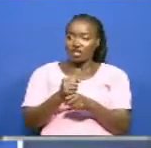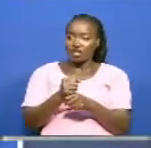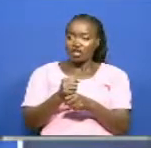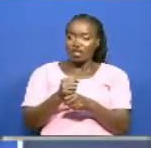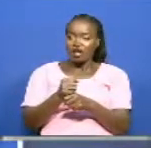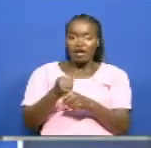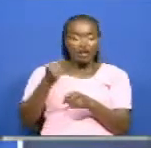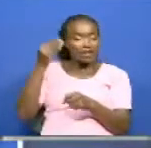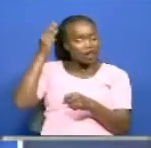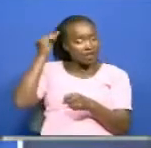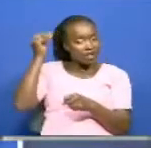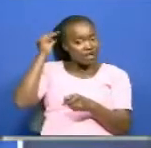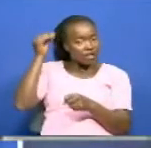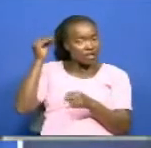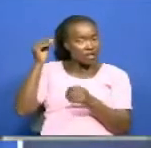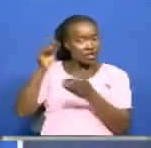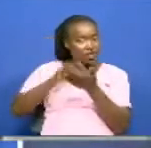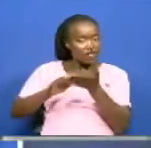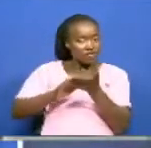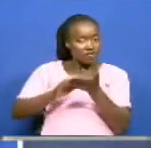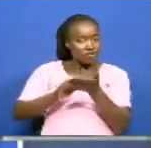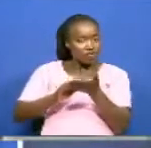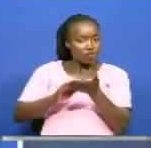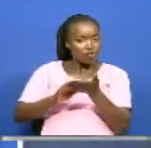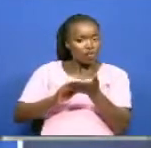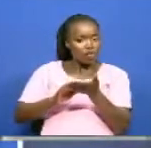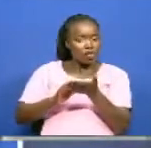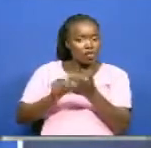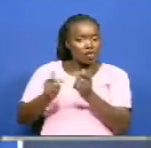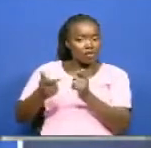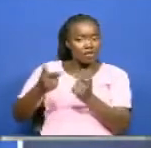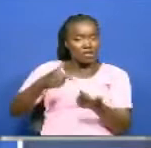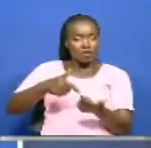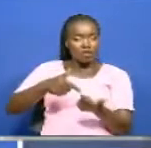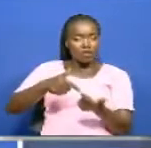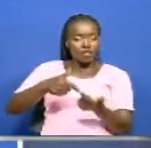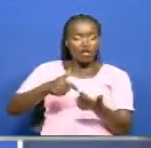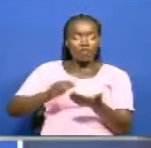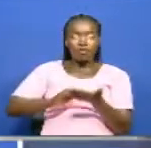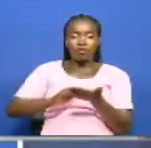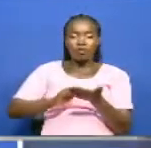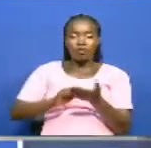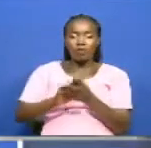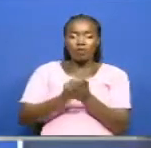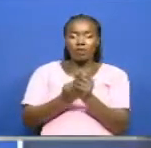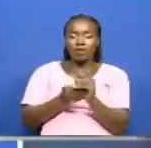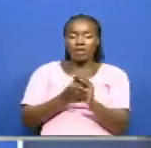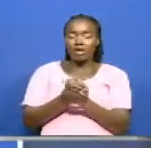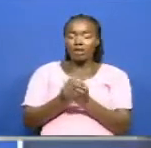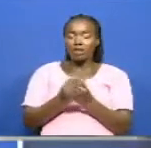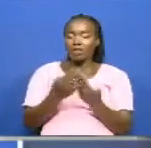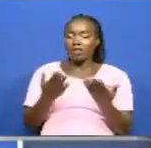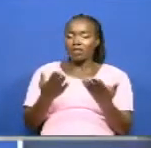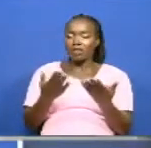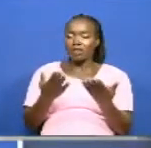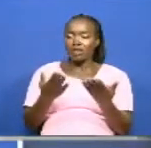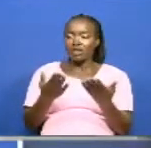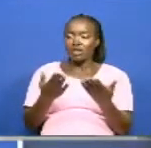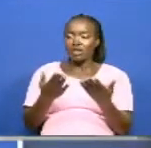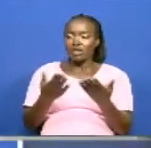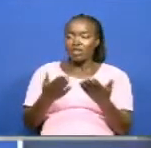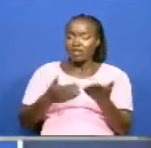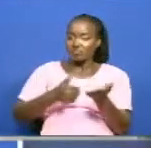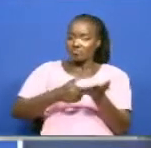shampoo, tuko na sabuni pia ya maji ya kuoshia mikono na tunatengeneza pia gel na tunatengeneza